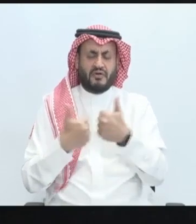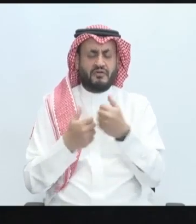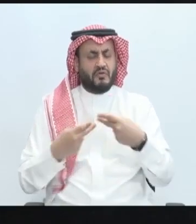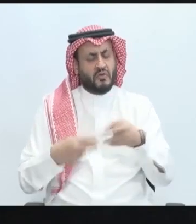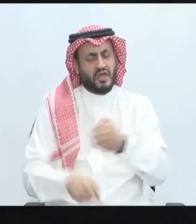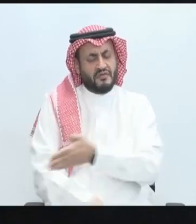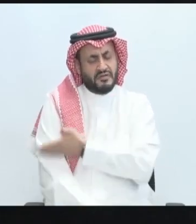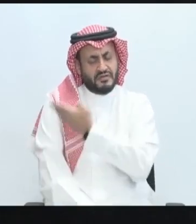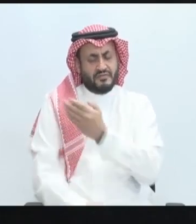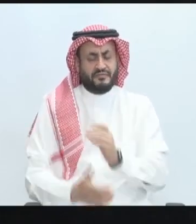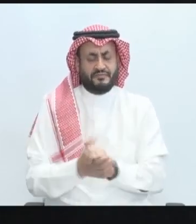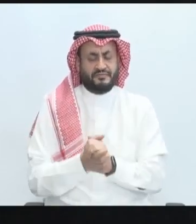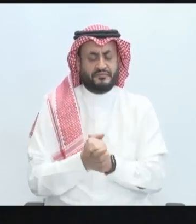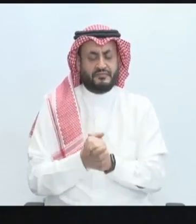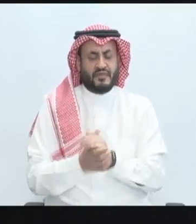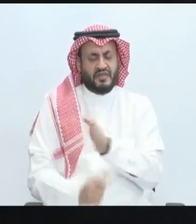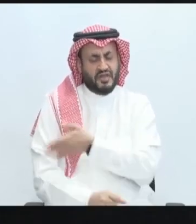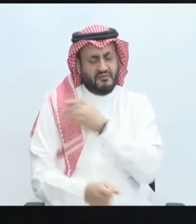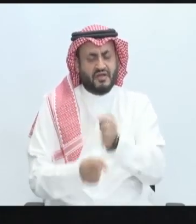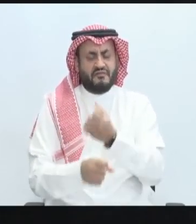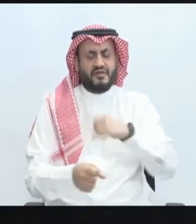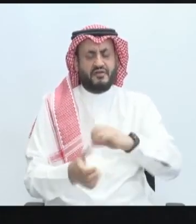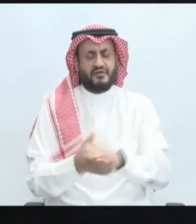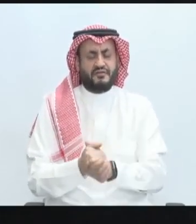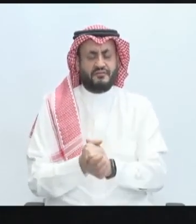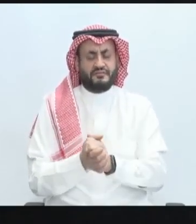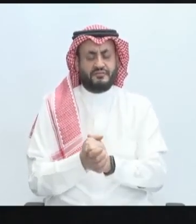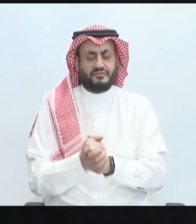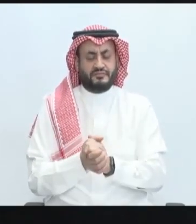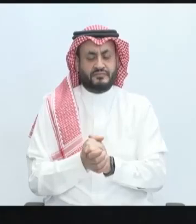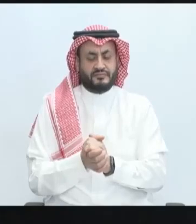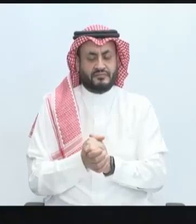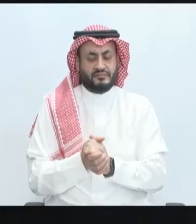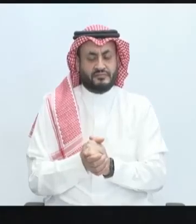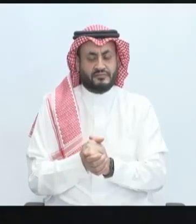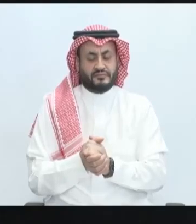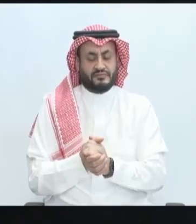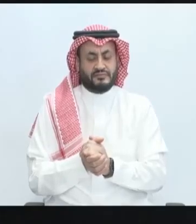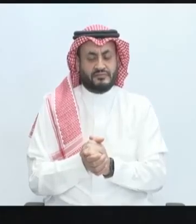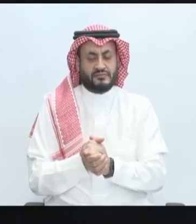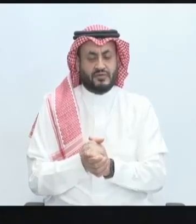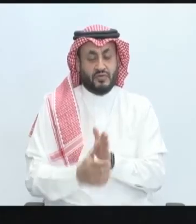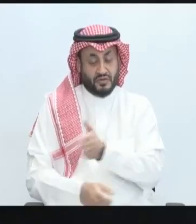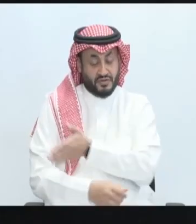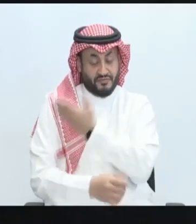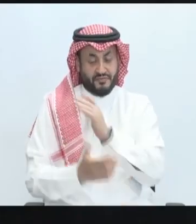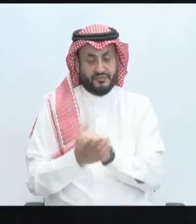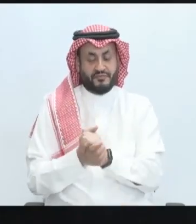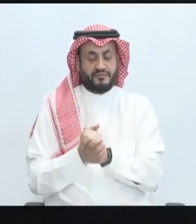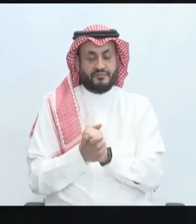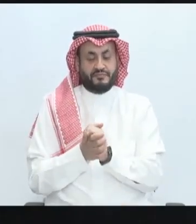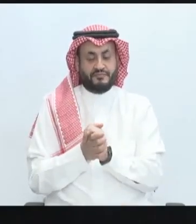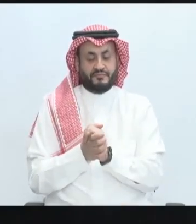فانت تغفر له هذه الذله تستر تستر هذه الزله كذلك قبلها انت تصفع عنه وتعفو